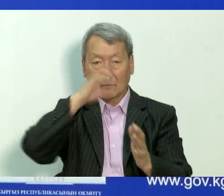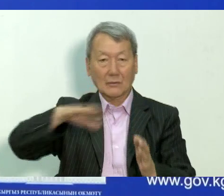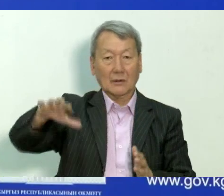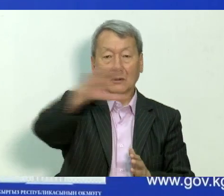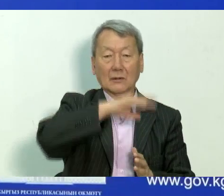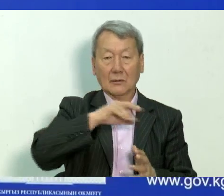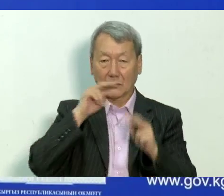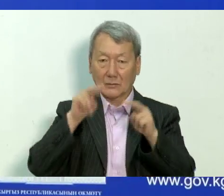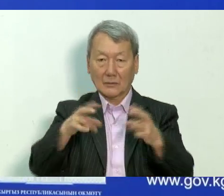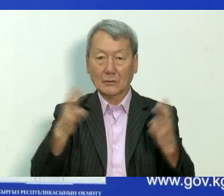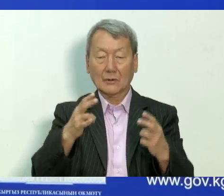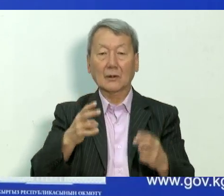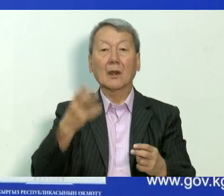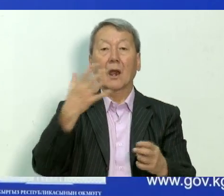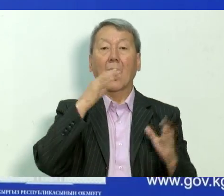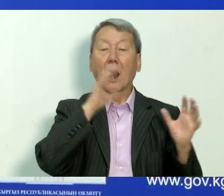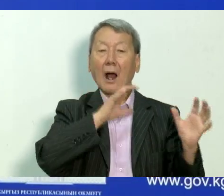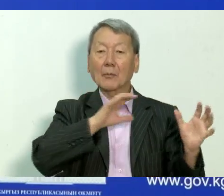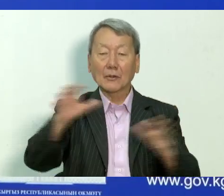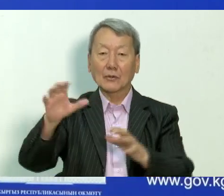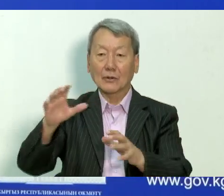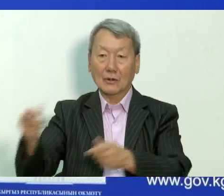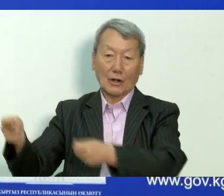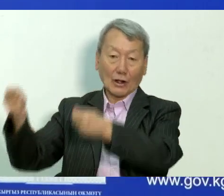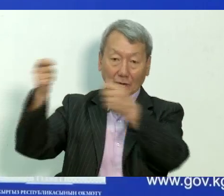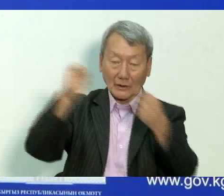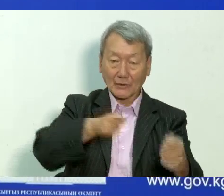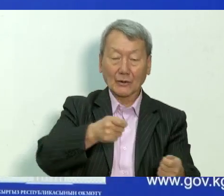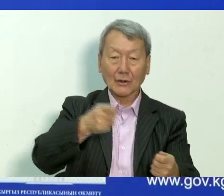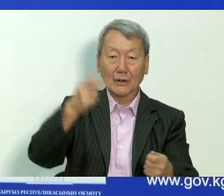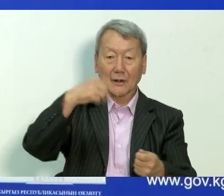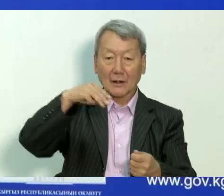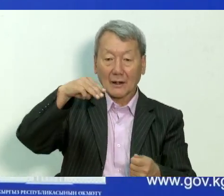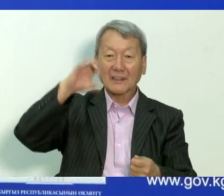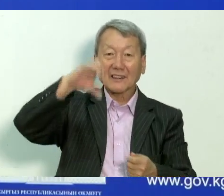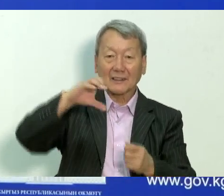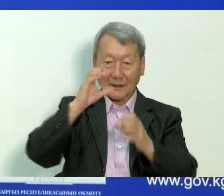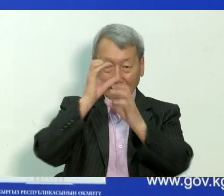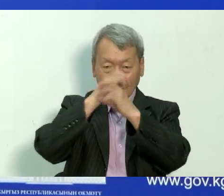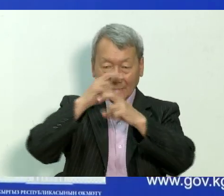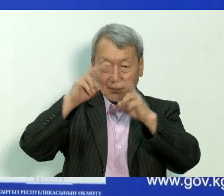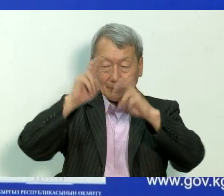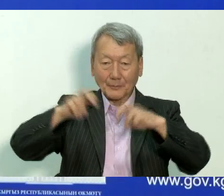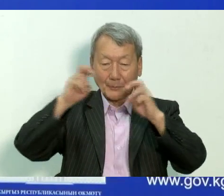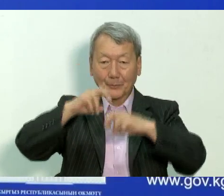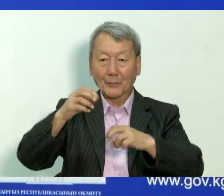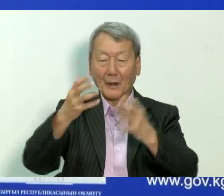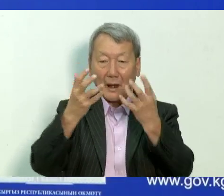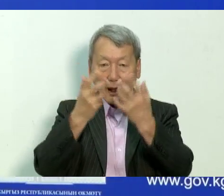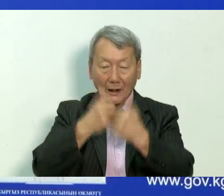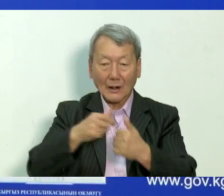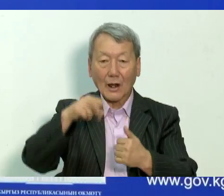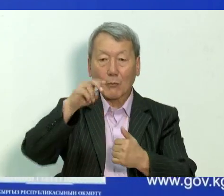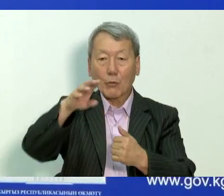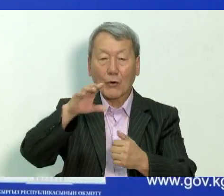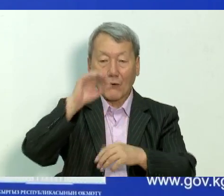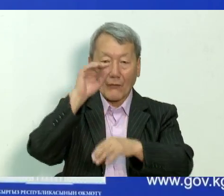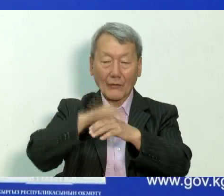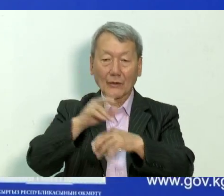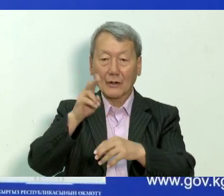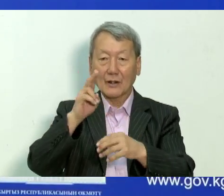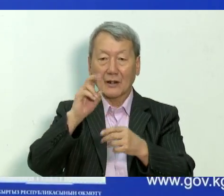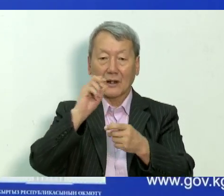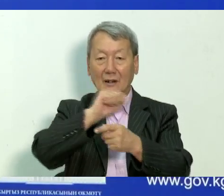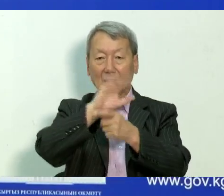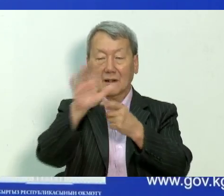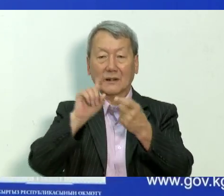стране. Обеспечит поставки достаточного количества тест-систем для проведения анализов по выявлению